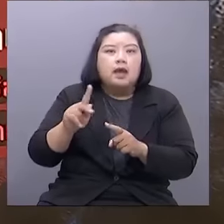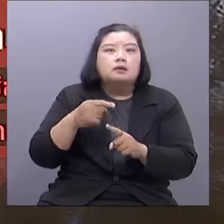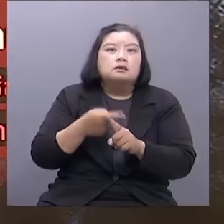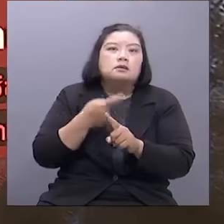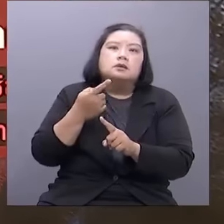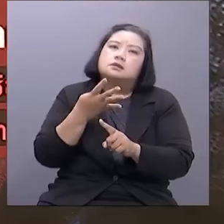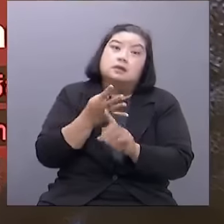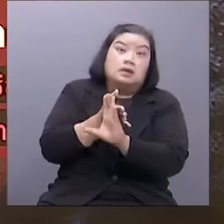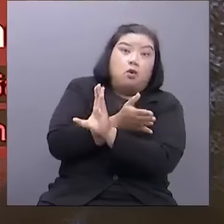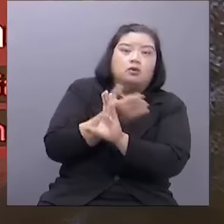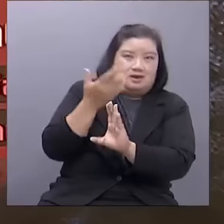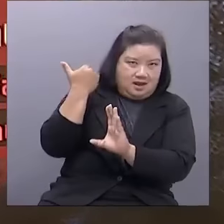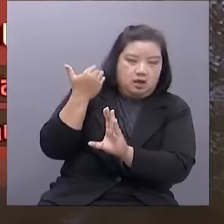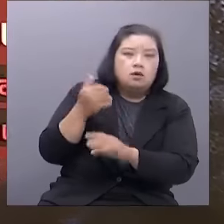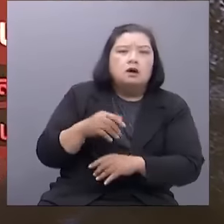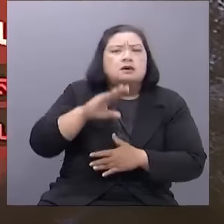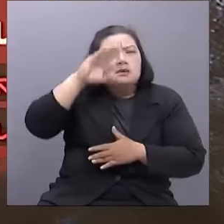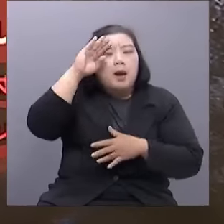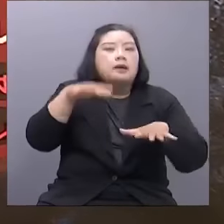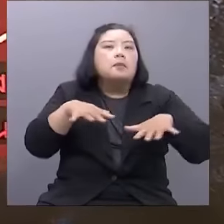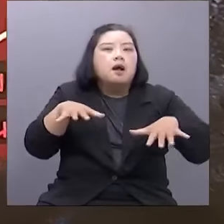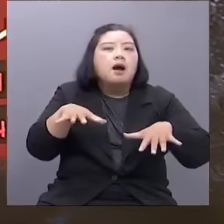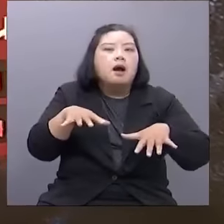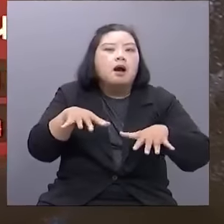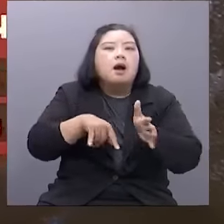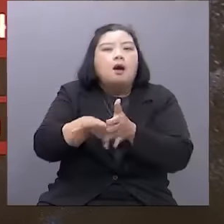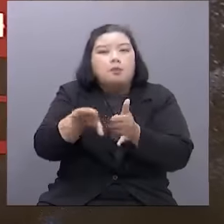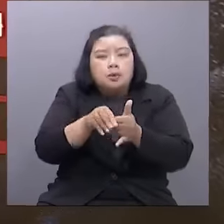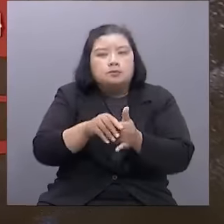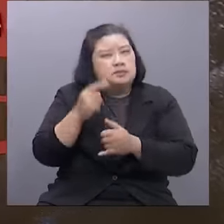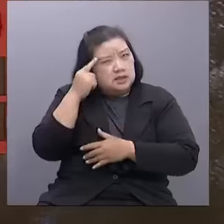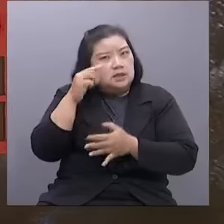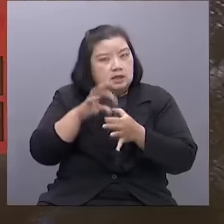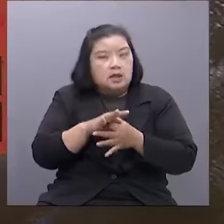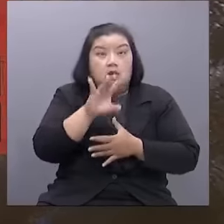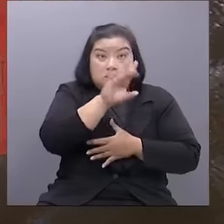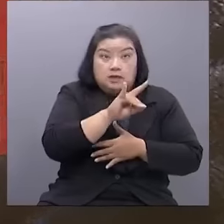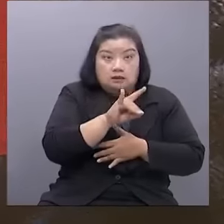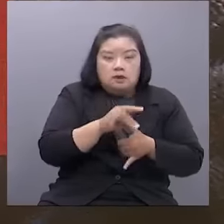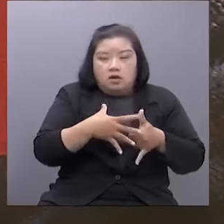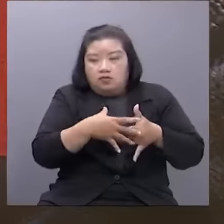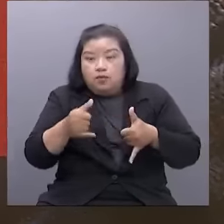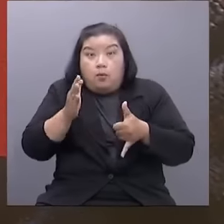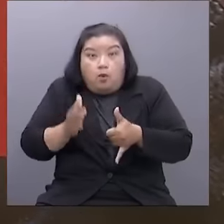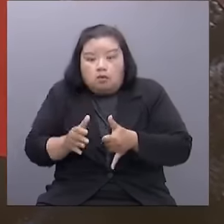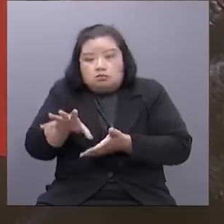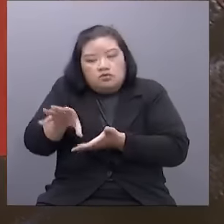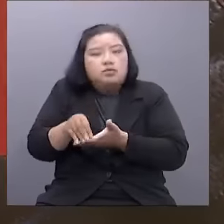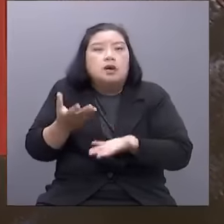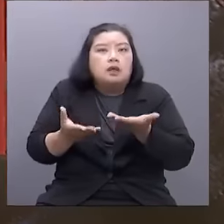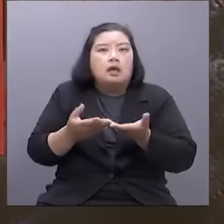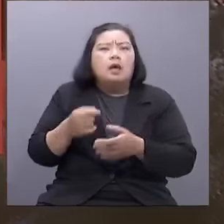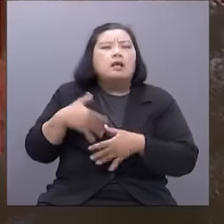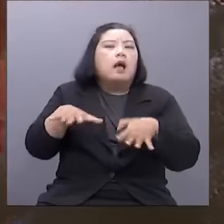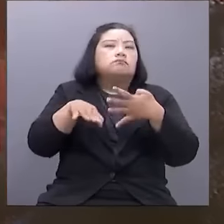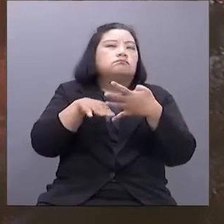จะมีอาการไม่รุนแรงและทางการประเมินว่าความเสี่ยงของการระบาดจากสัตว์มาสู่คนยังอยู่ในระดับต่ำนะคะแต่ภาพรวม